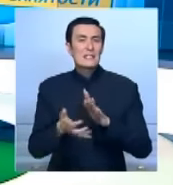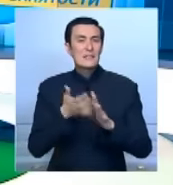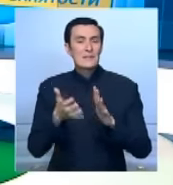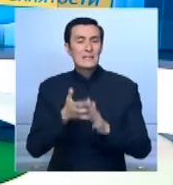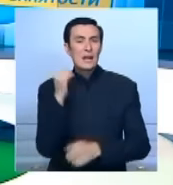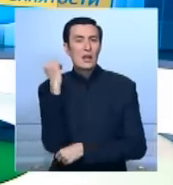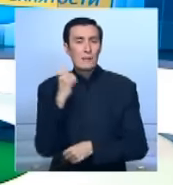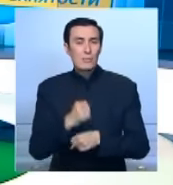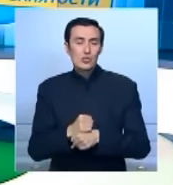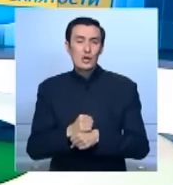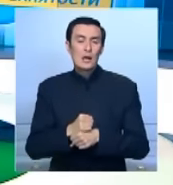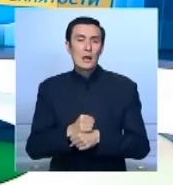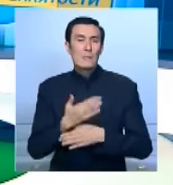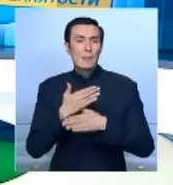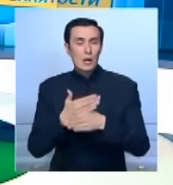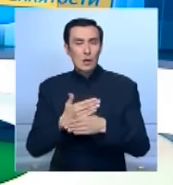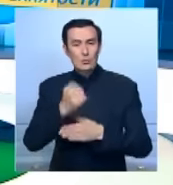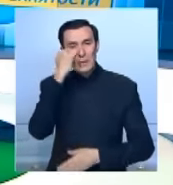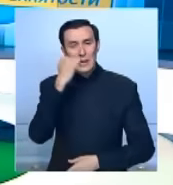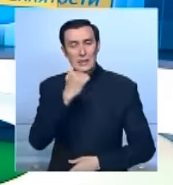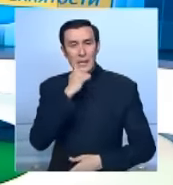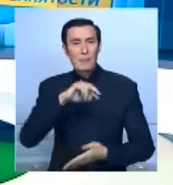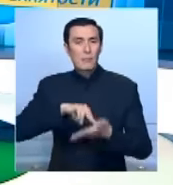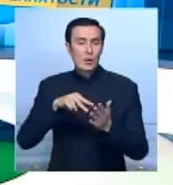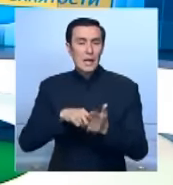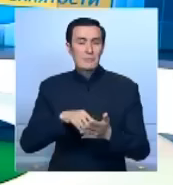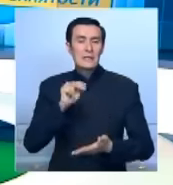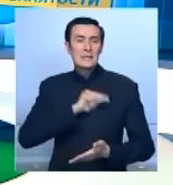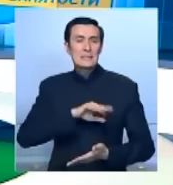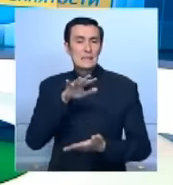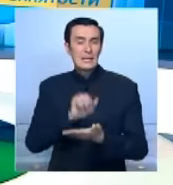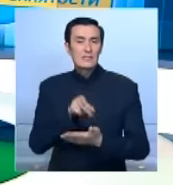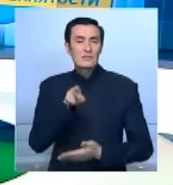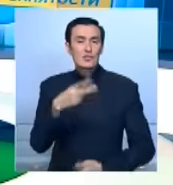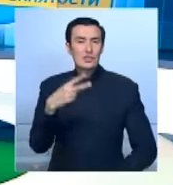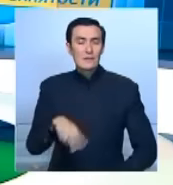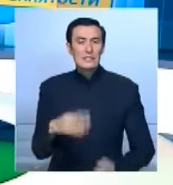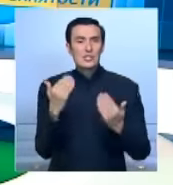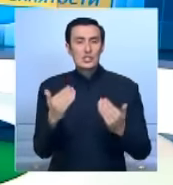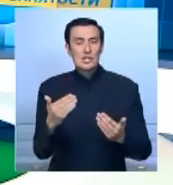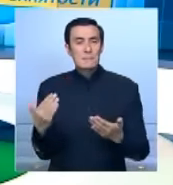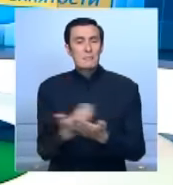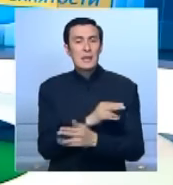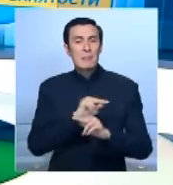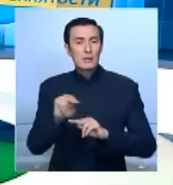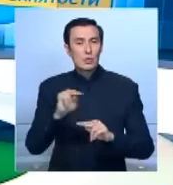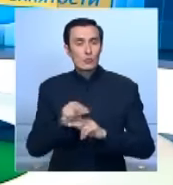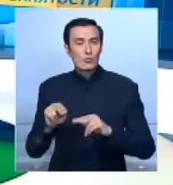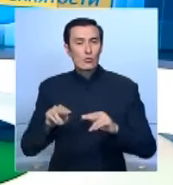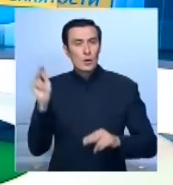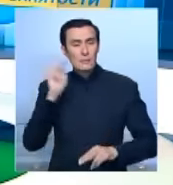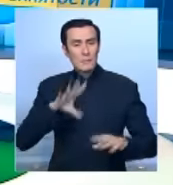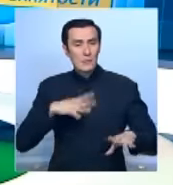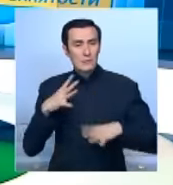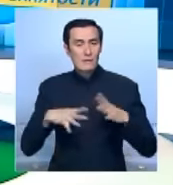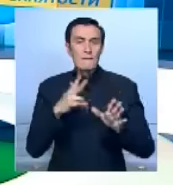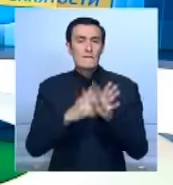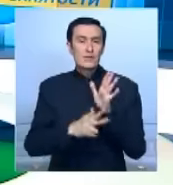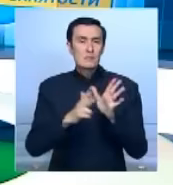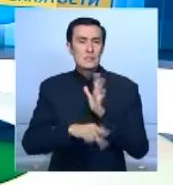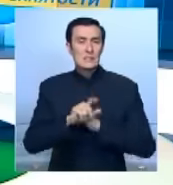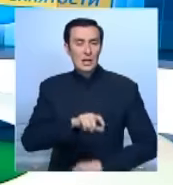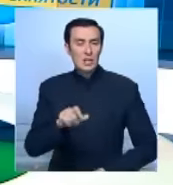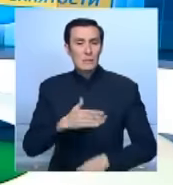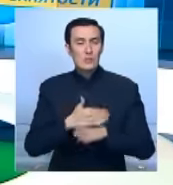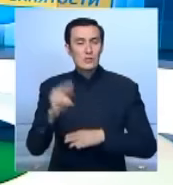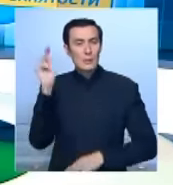дефицита кадров успешно решают благодаря дорожной карте занятости 2020. Сейчас по ней переподготовку проходят свыше 80 горожан.